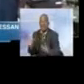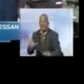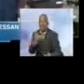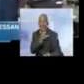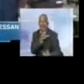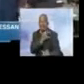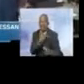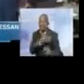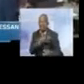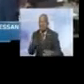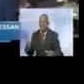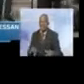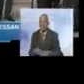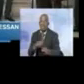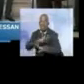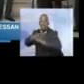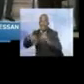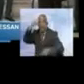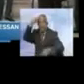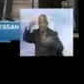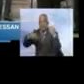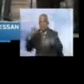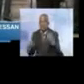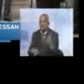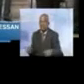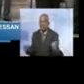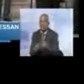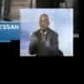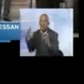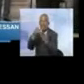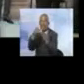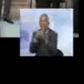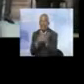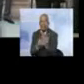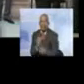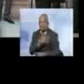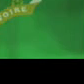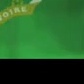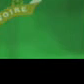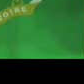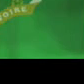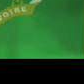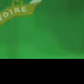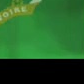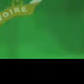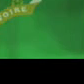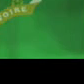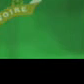et les autorités judiciaires, de même que l'identification des populations vivant en Côte d'Ivoire.